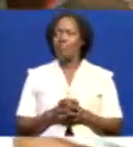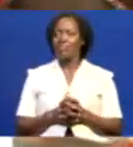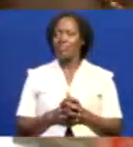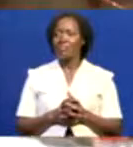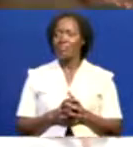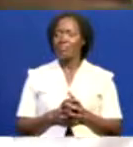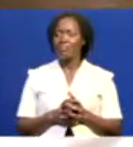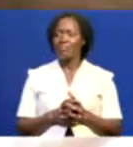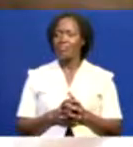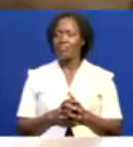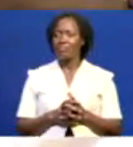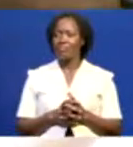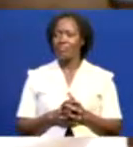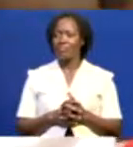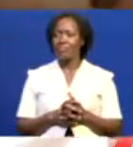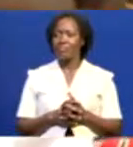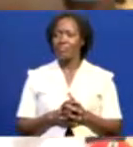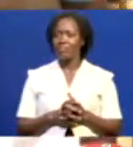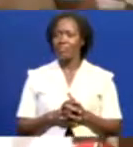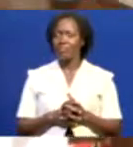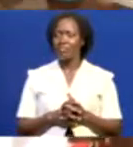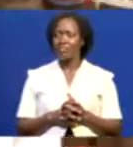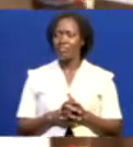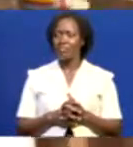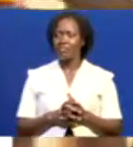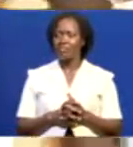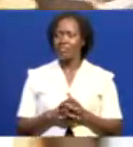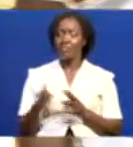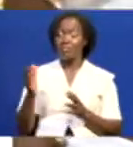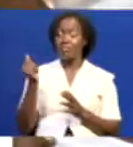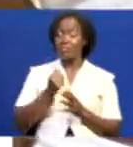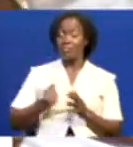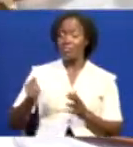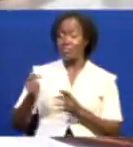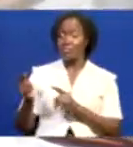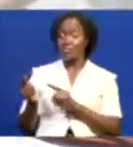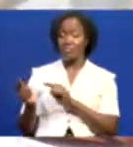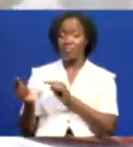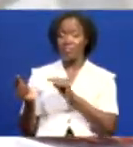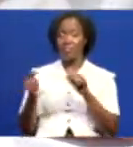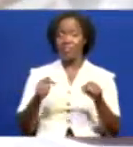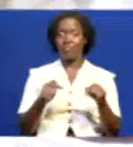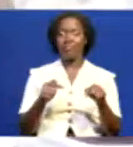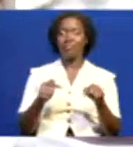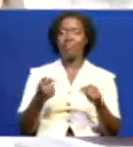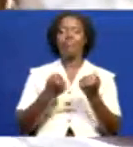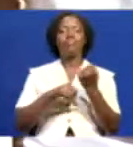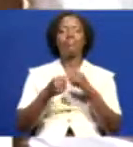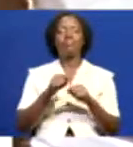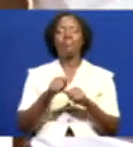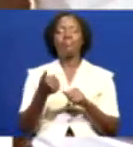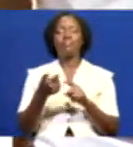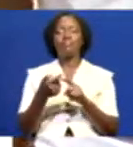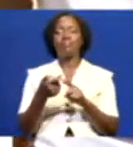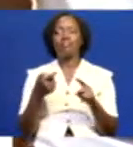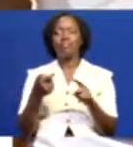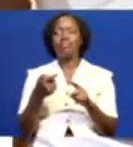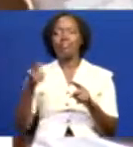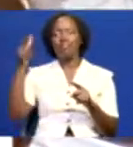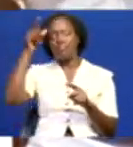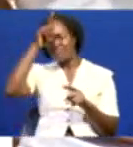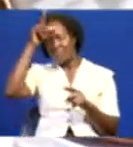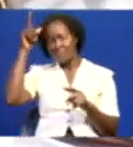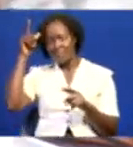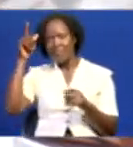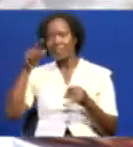Zainab, mbali na wale ambao wameweza kufika katika hii shughuli, kuna wale wenye wametoka Laikipia, kuna